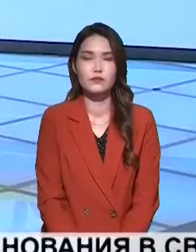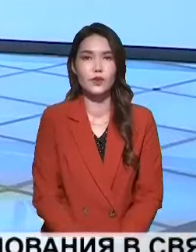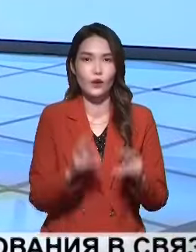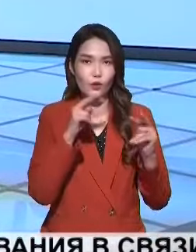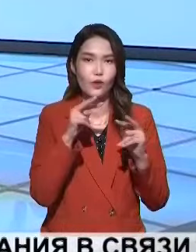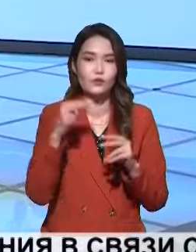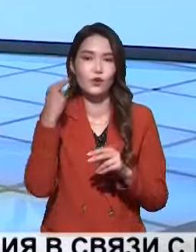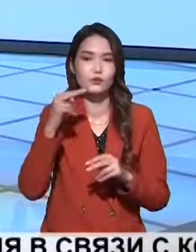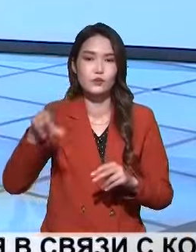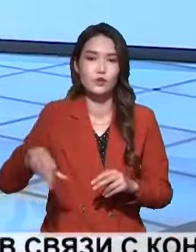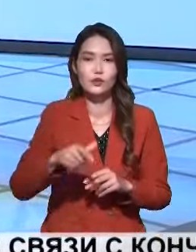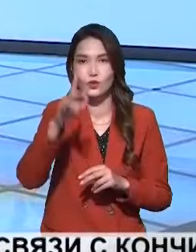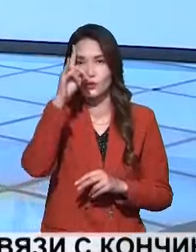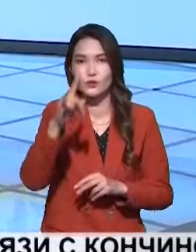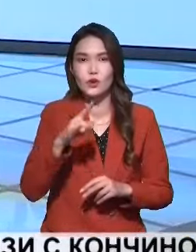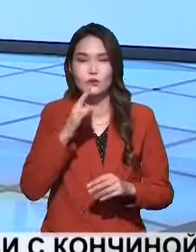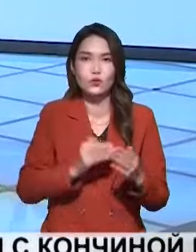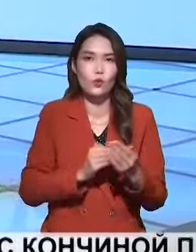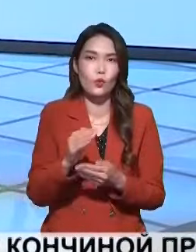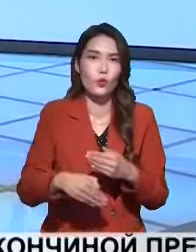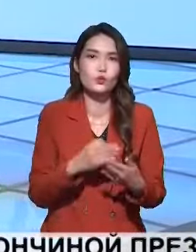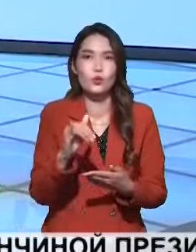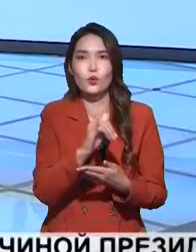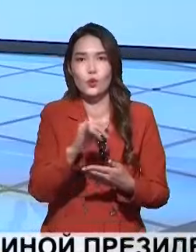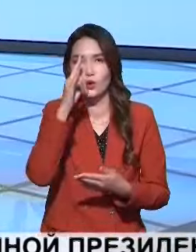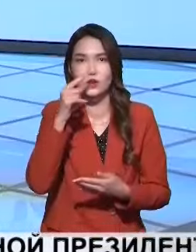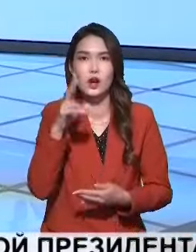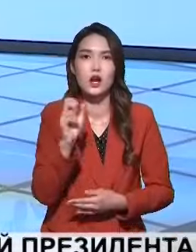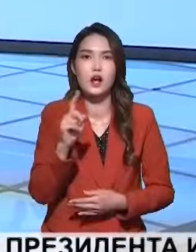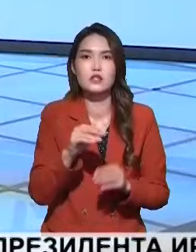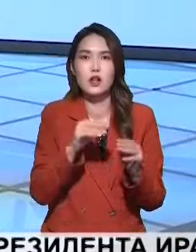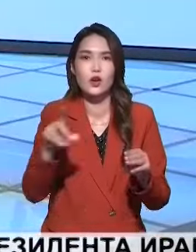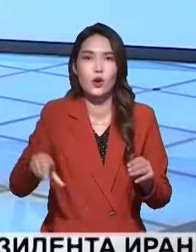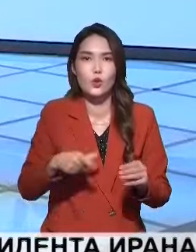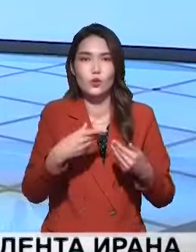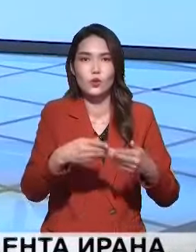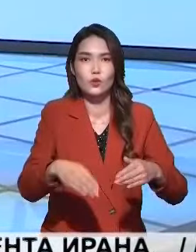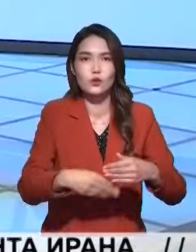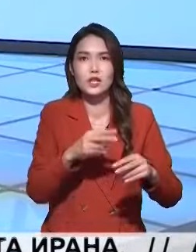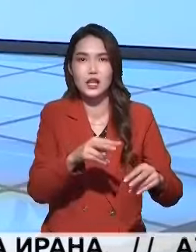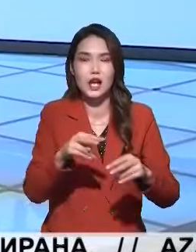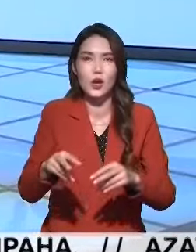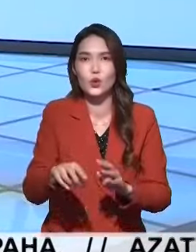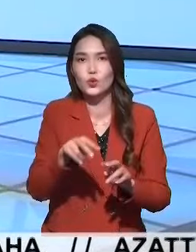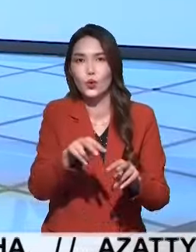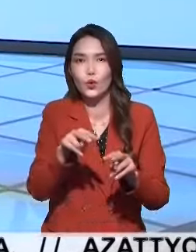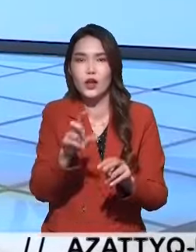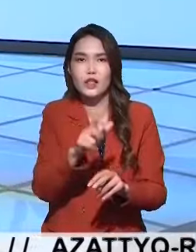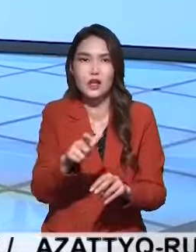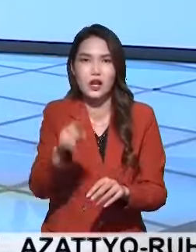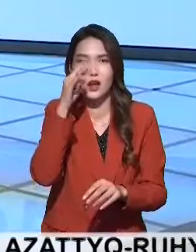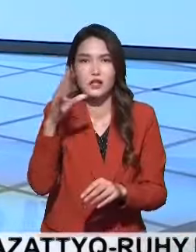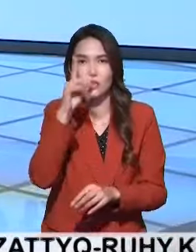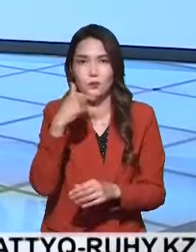Контроль качества дорог в Казахстане выходит на новый уровень. Накануне Казавтожол запустил проект «Народный контроль». Теперь каждый казахстанец сможет